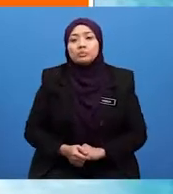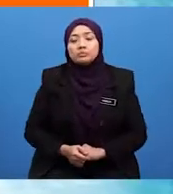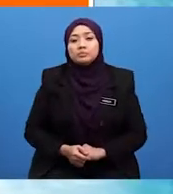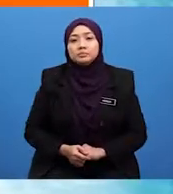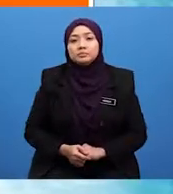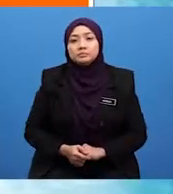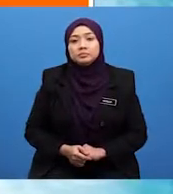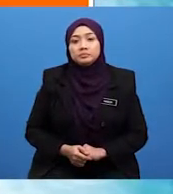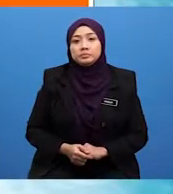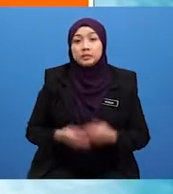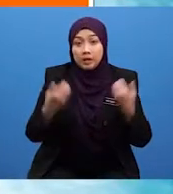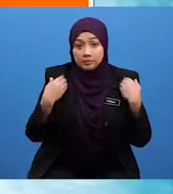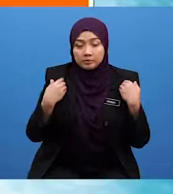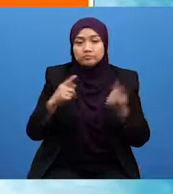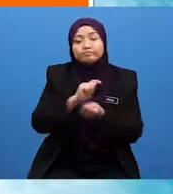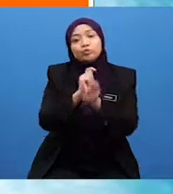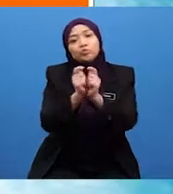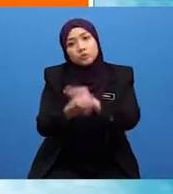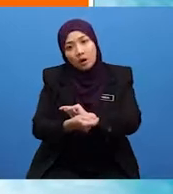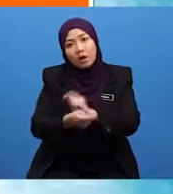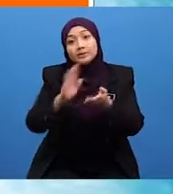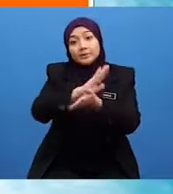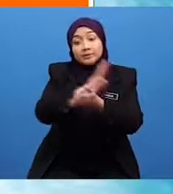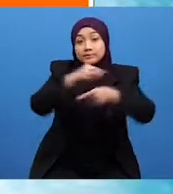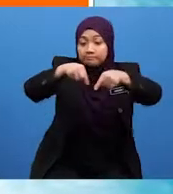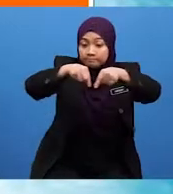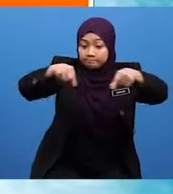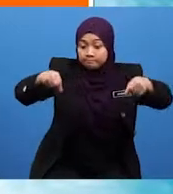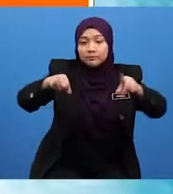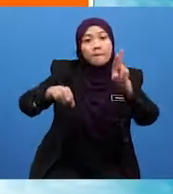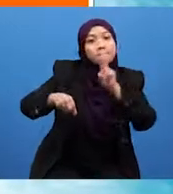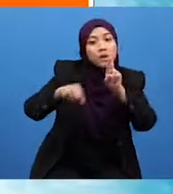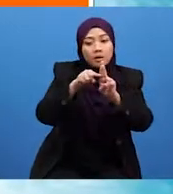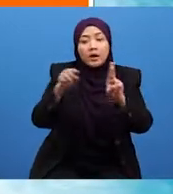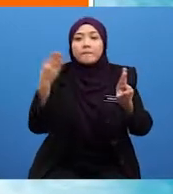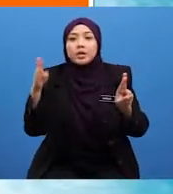Alkali juga menukarkan kertas litmus merah kepada biru.